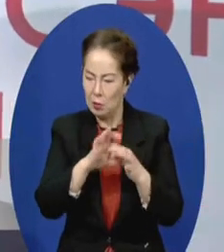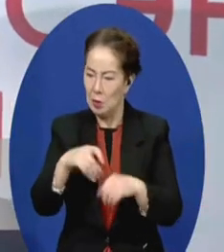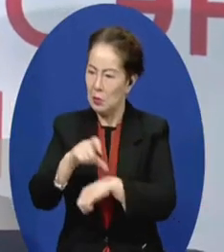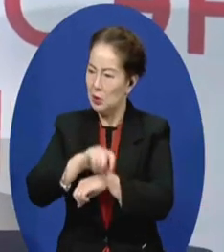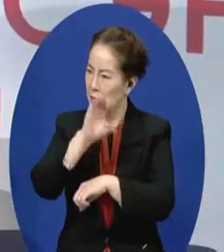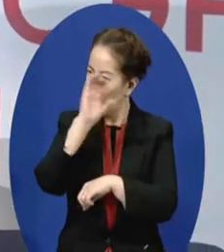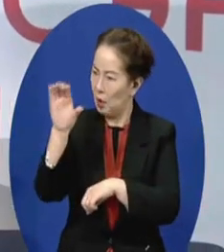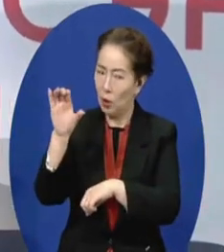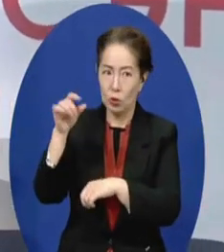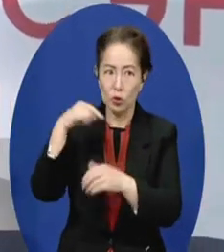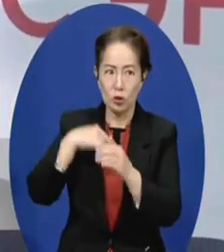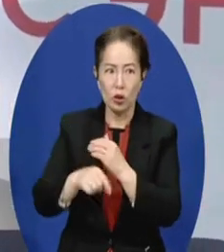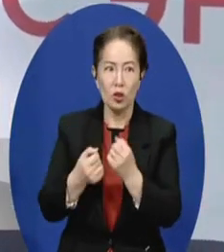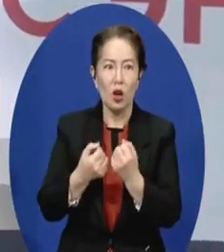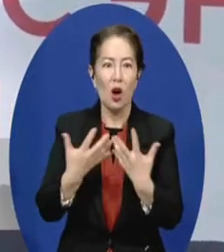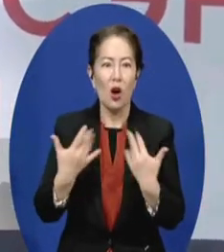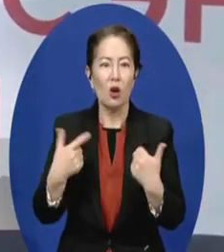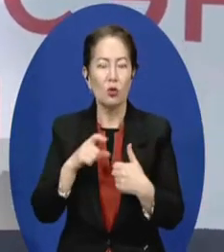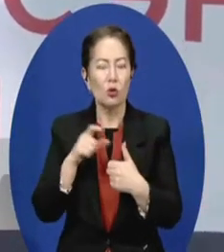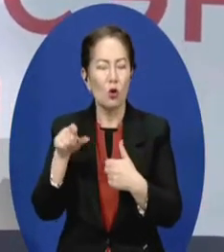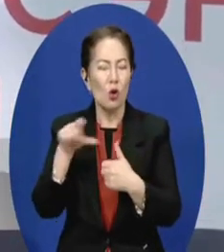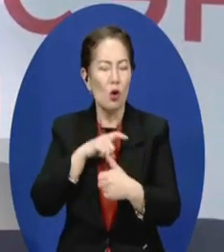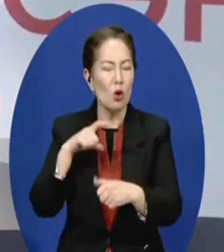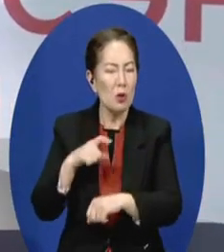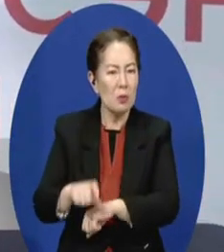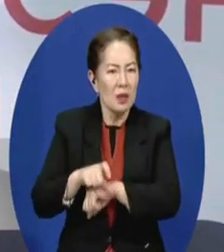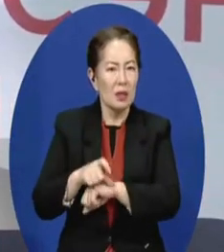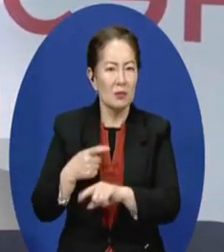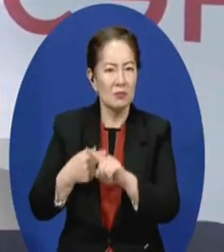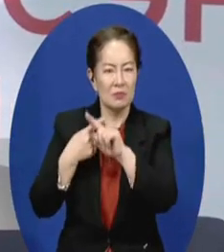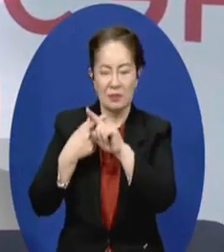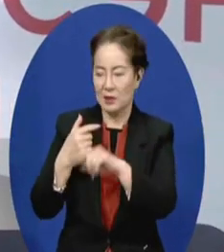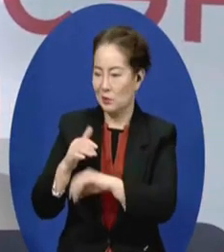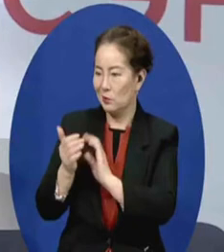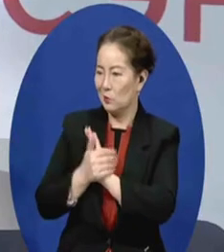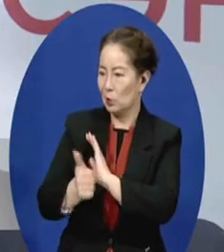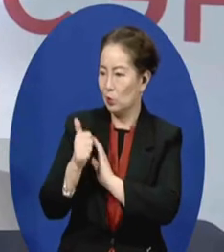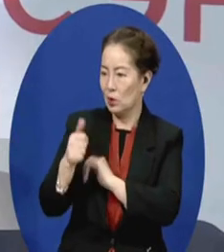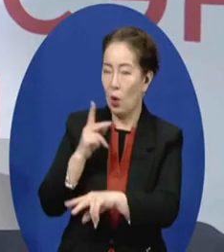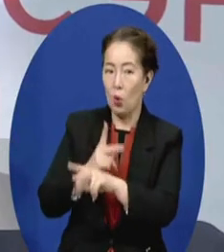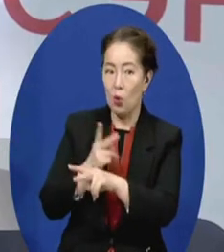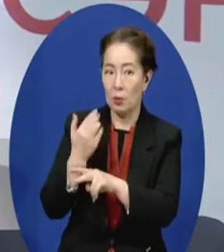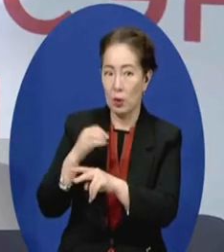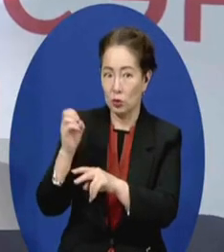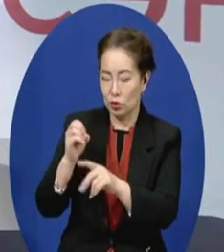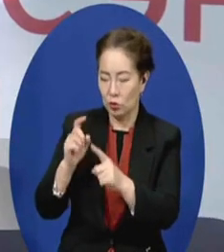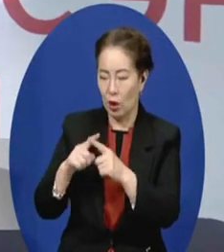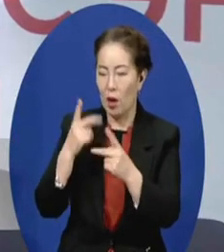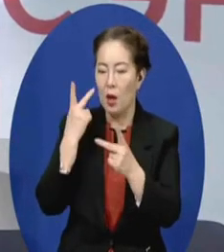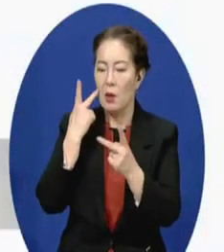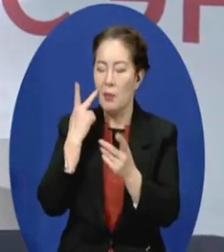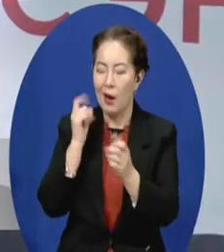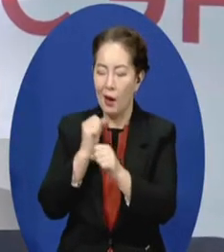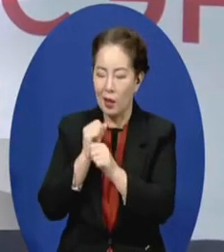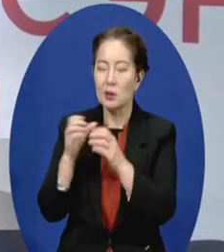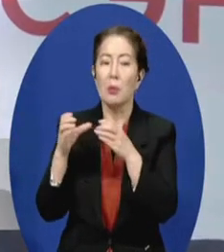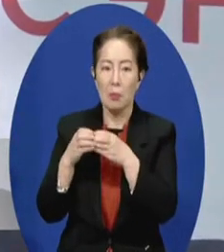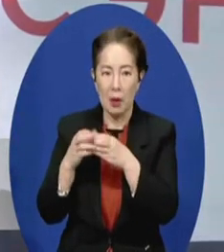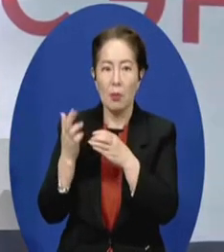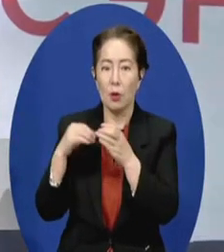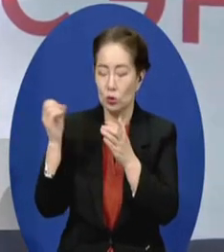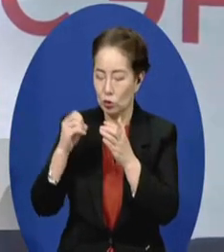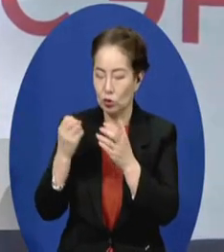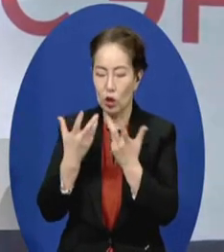мэрэгжлийн байгууллагууд ч гэсэндээ улам их илүүх мэрэгших хэрэгтэй. Чадварлаг хуульчтай байх ёстой. Байнгын ажиллагаатай тэгэхээр багтай байх ёстой. Олон